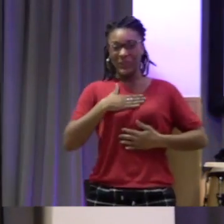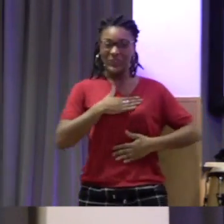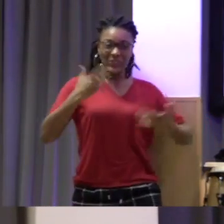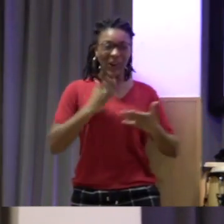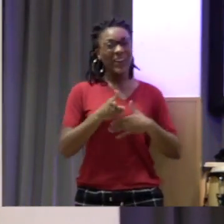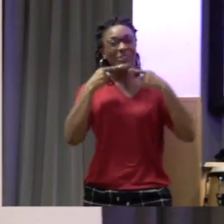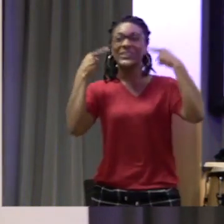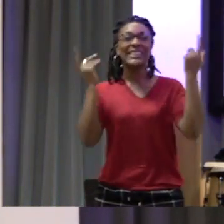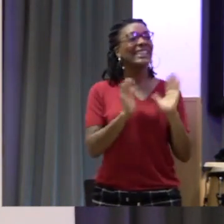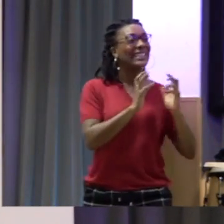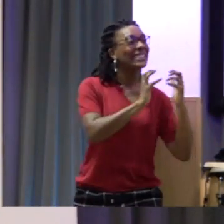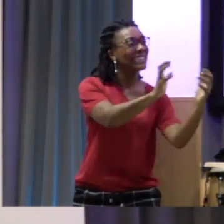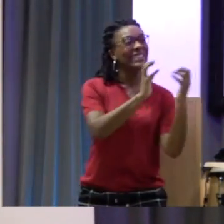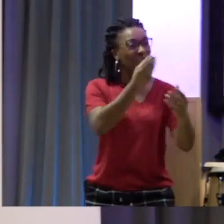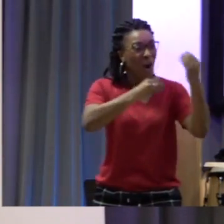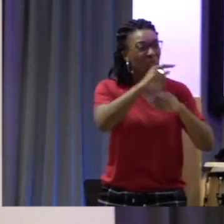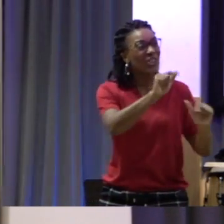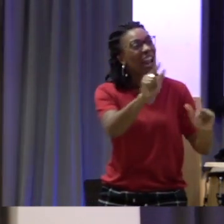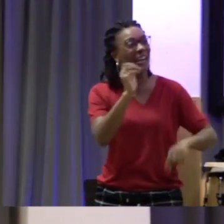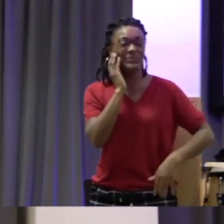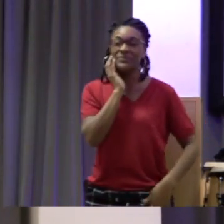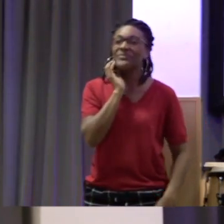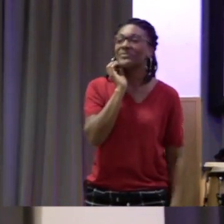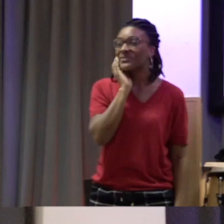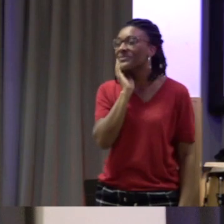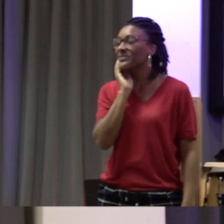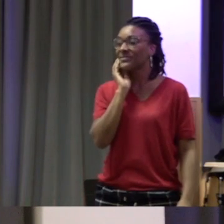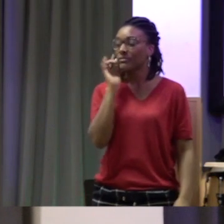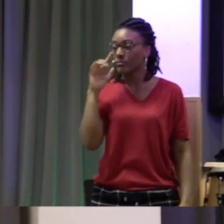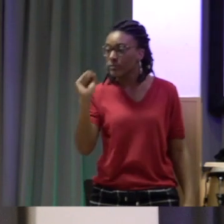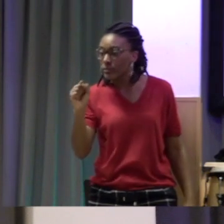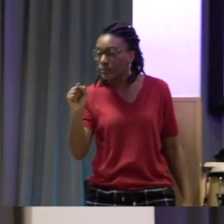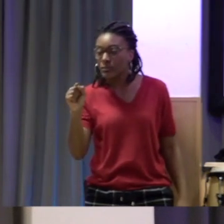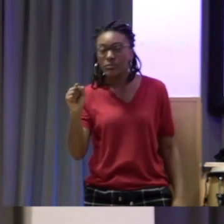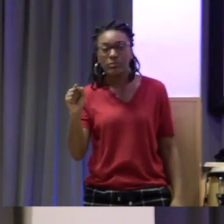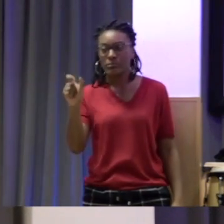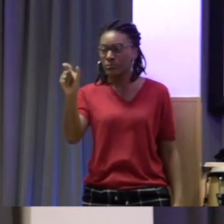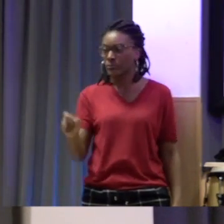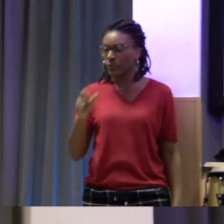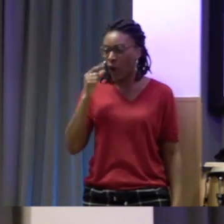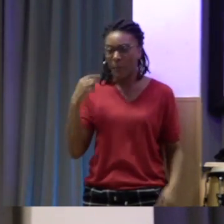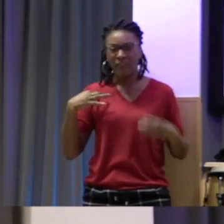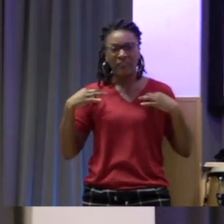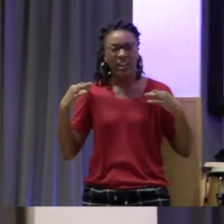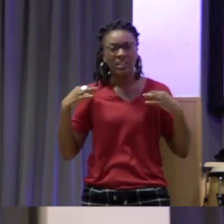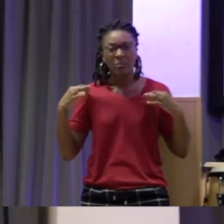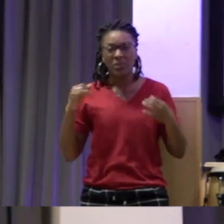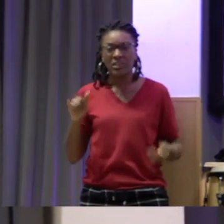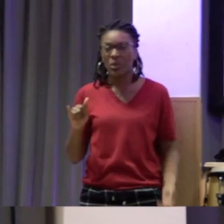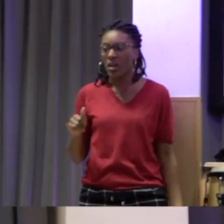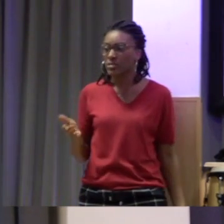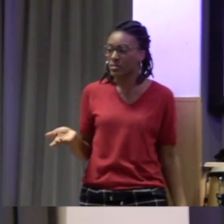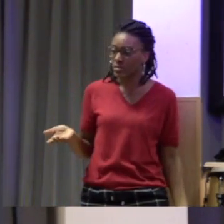tout souriant et il remarque un invité qui n'était pas habillé